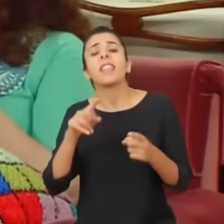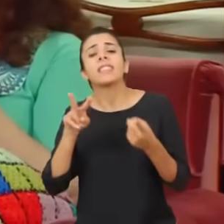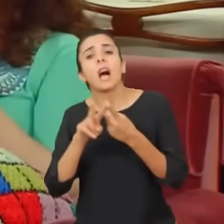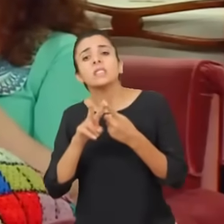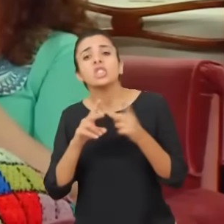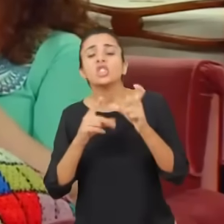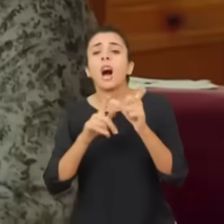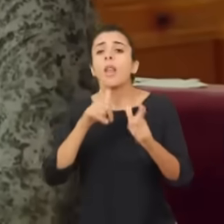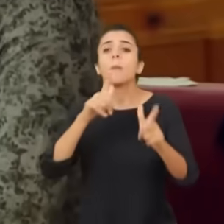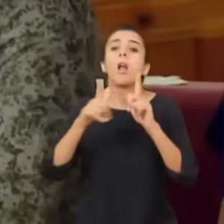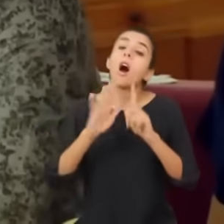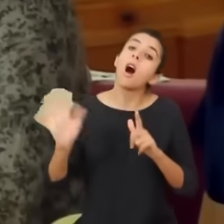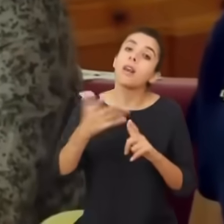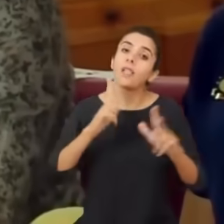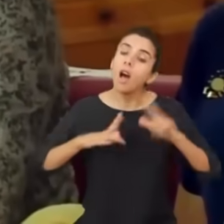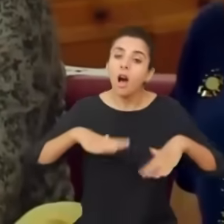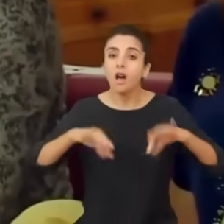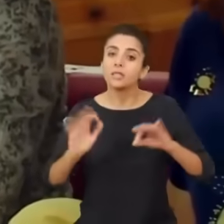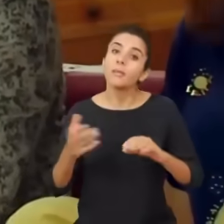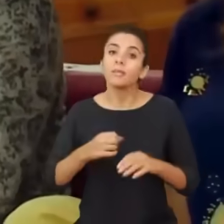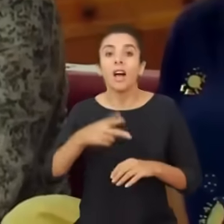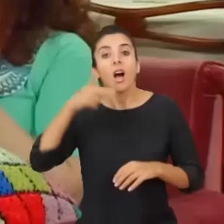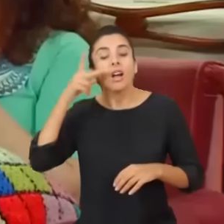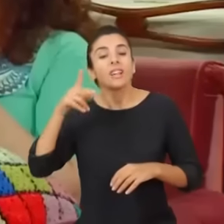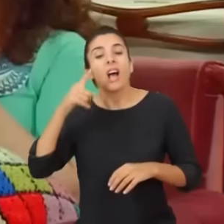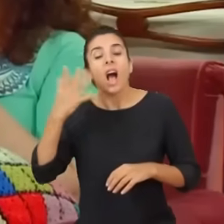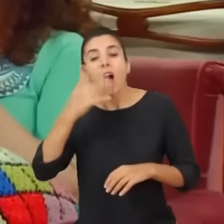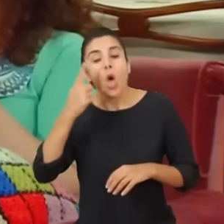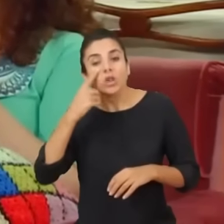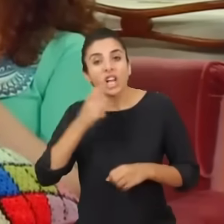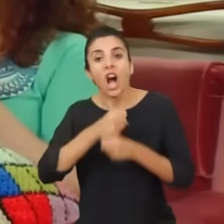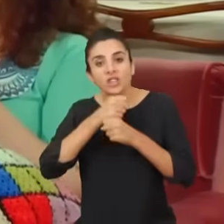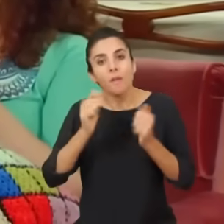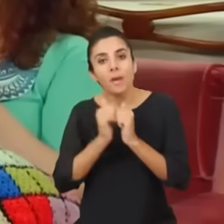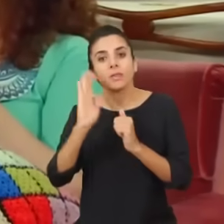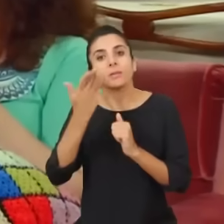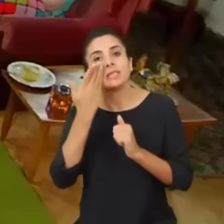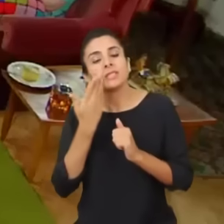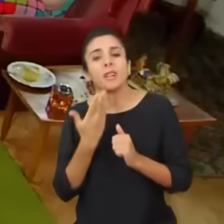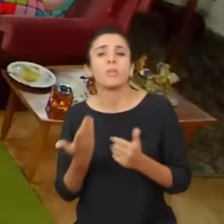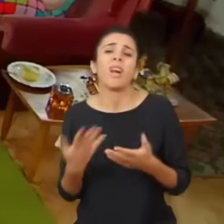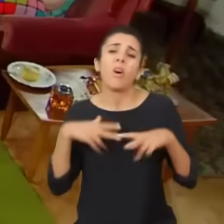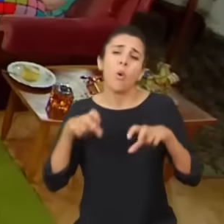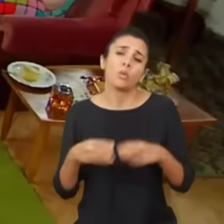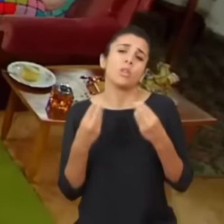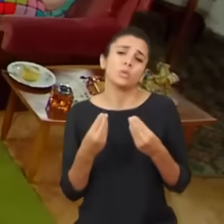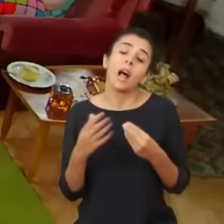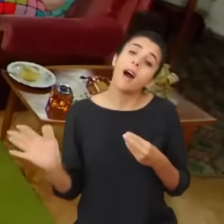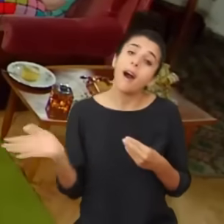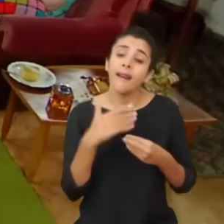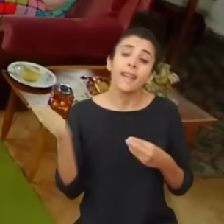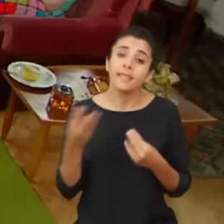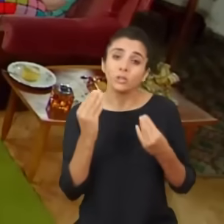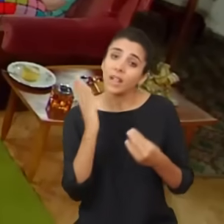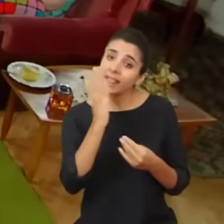Şahin. Hadi hazırlanın. Hacı bak Karagöz'e gidiyoruz hadi. Hadi anneciğim. Yani, ne güzel okuyorduk işte ya. Ya biz yani.